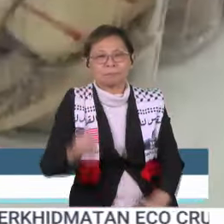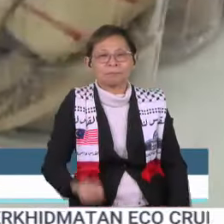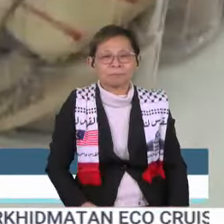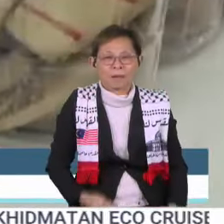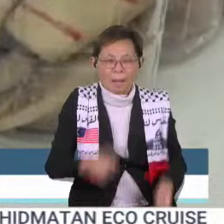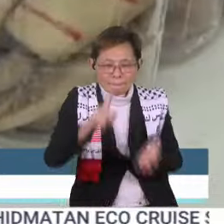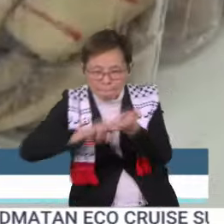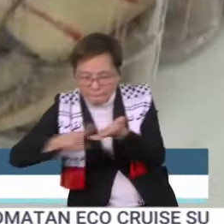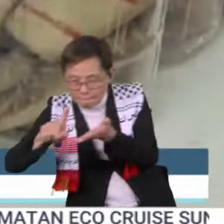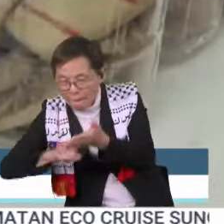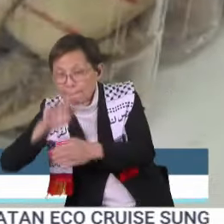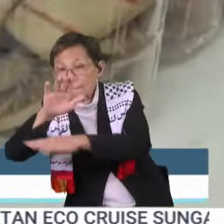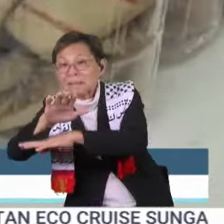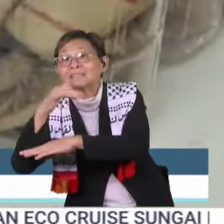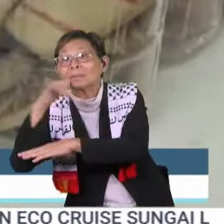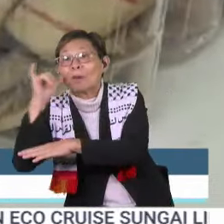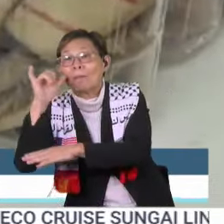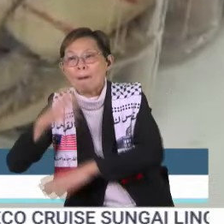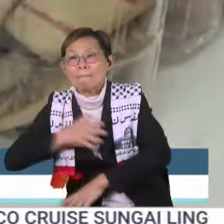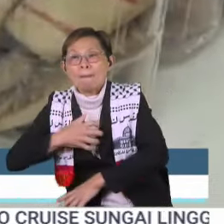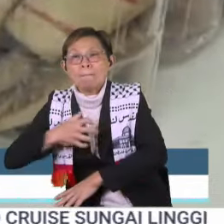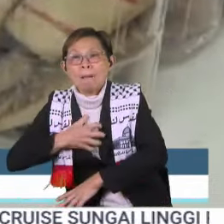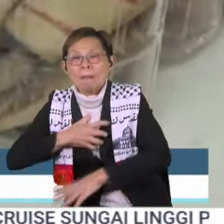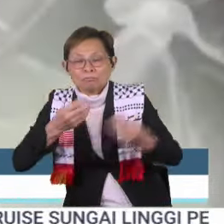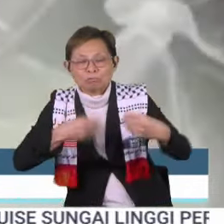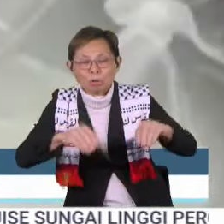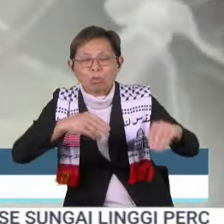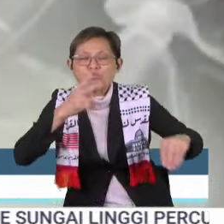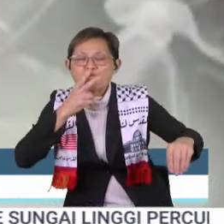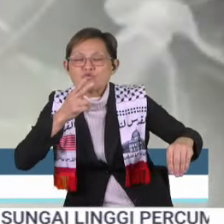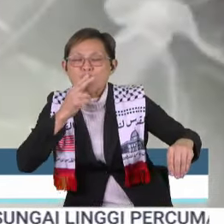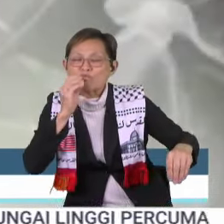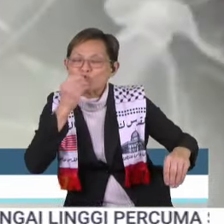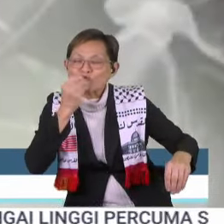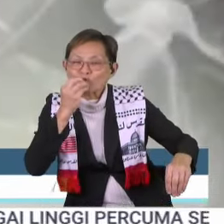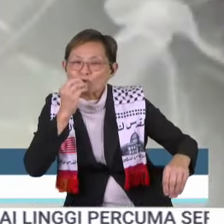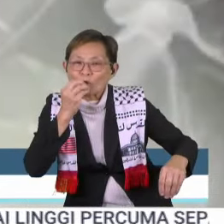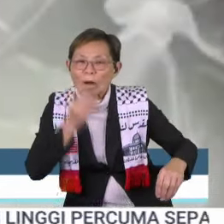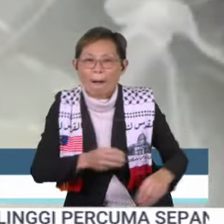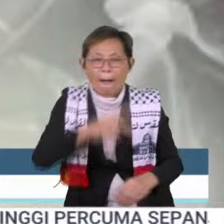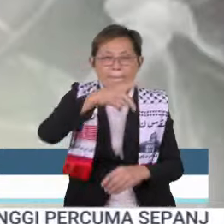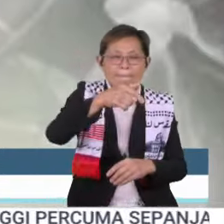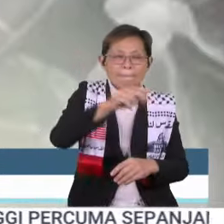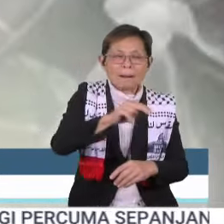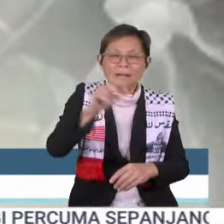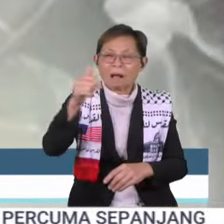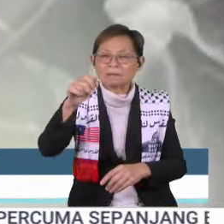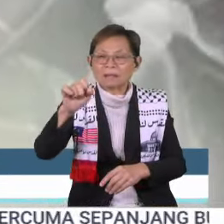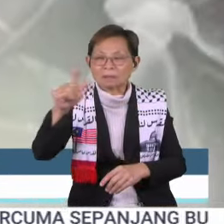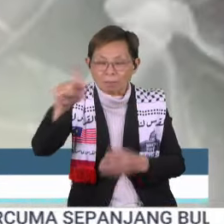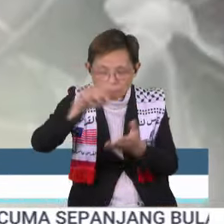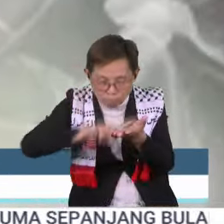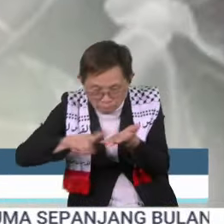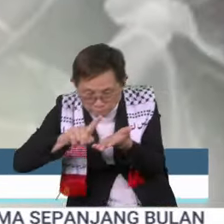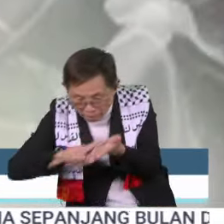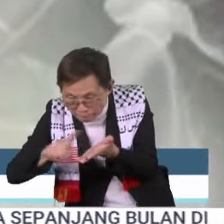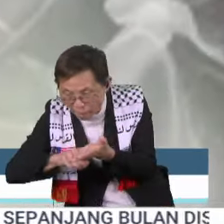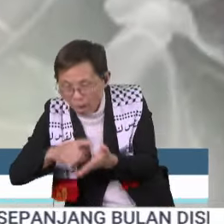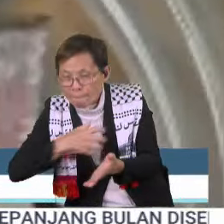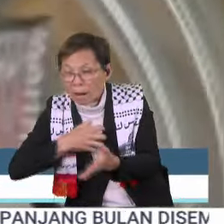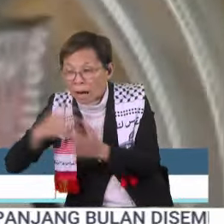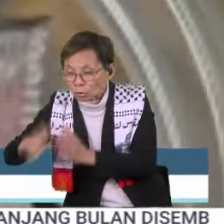Pemeriksaan dilakukan petang semalam berikutan aduan berhubung penjualan produk tembakau kunyah berjenama pan asal. Pemeriksaan turut dilakukan bersama